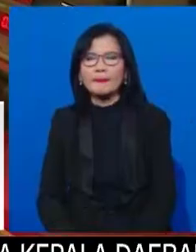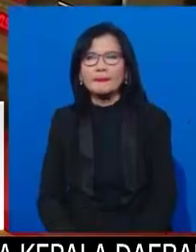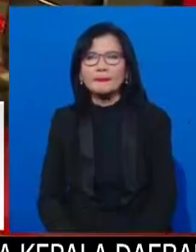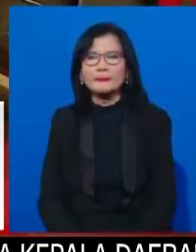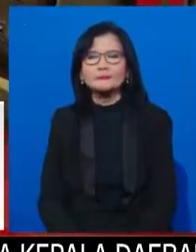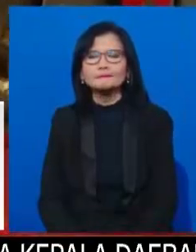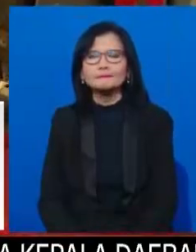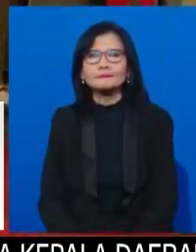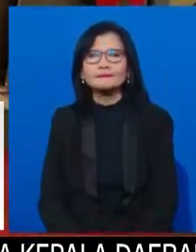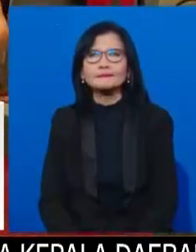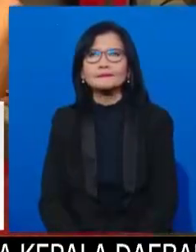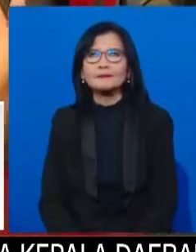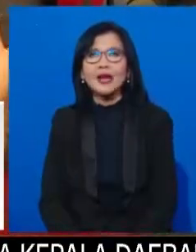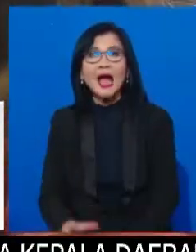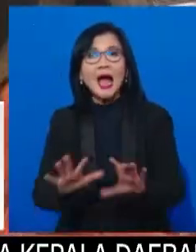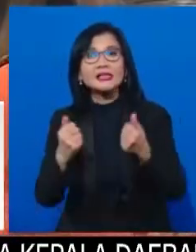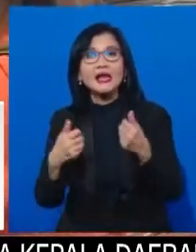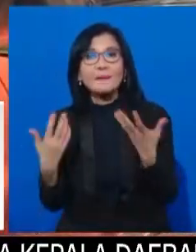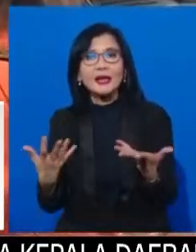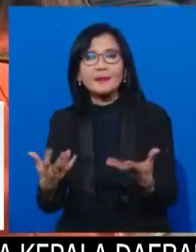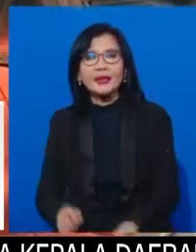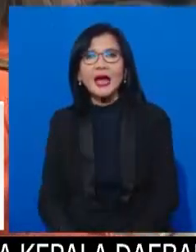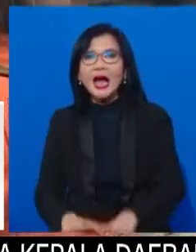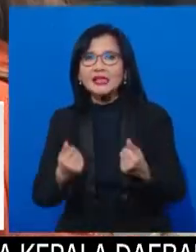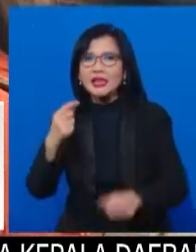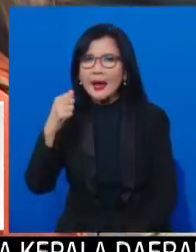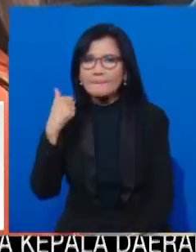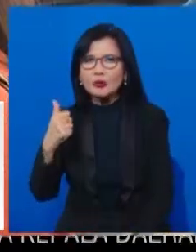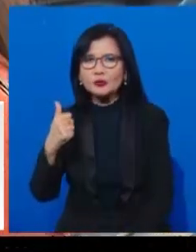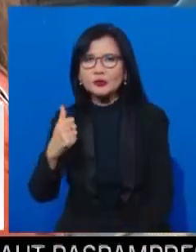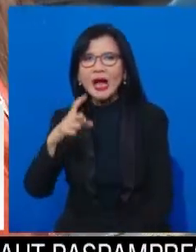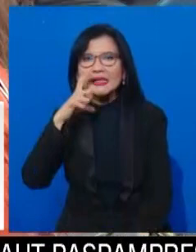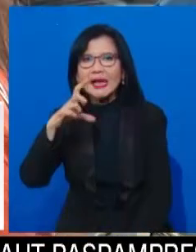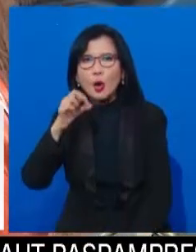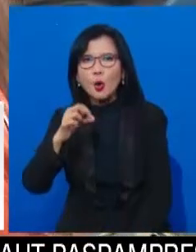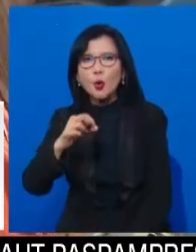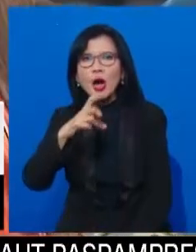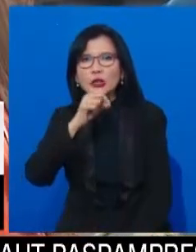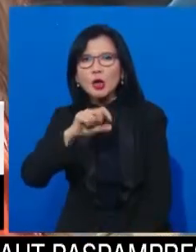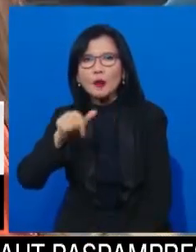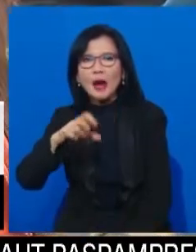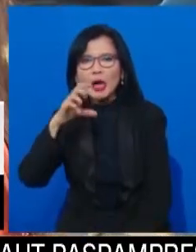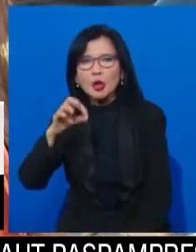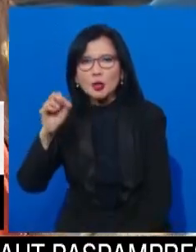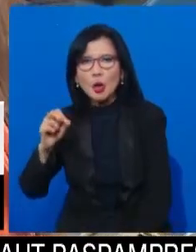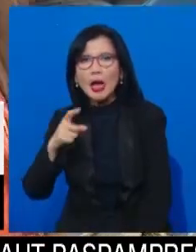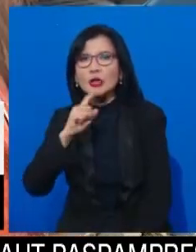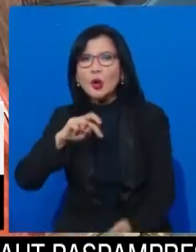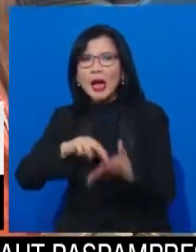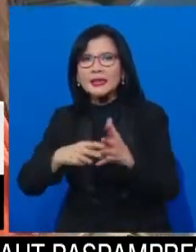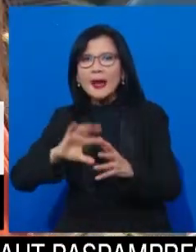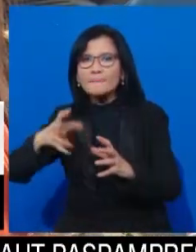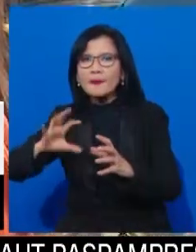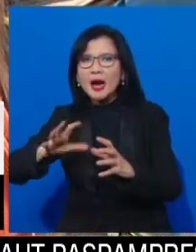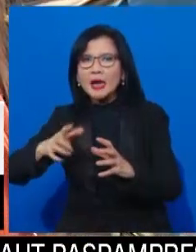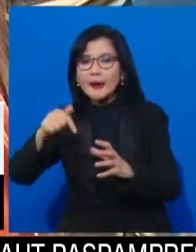Terima kasih. Ini hasilnya gimana nih, Pak? Hasilnya bagus karena CO menunjukkan 0,00, artinya pembakaran